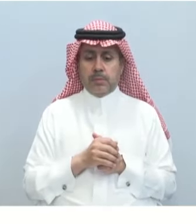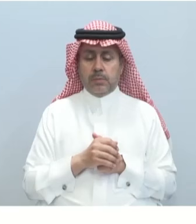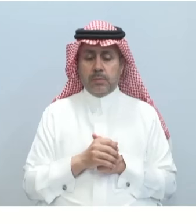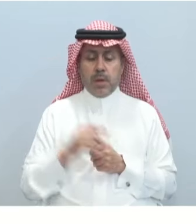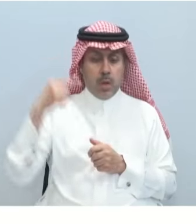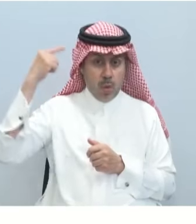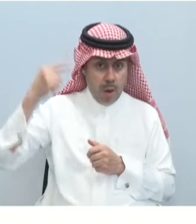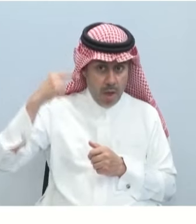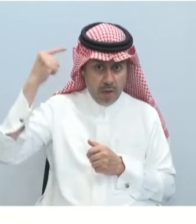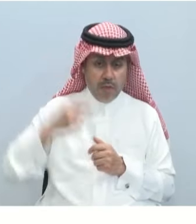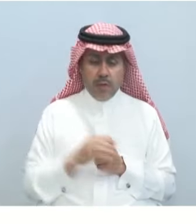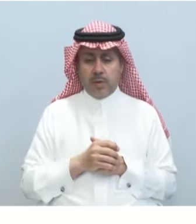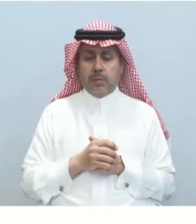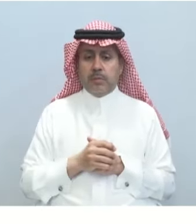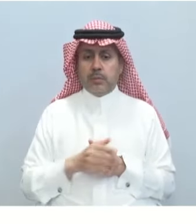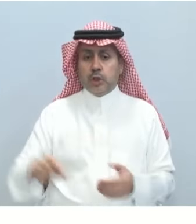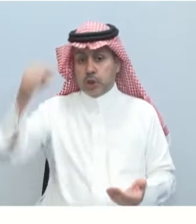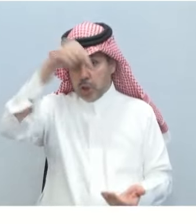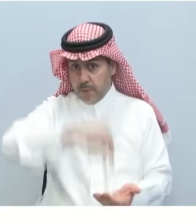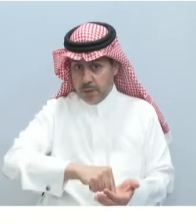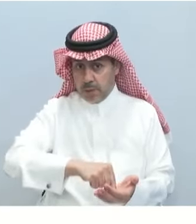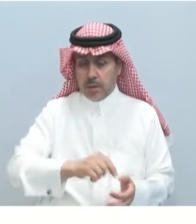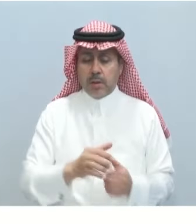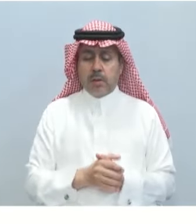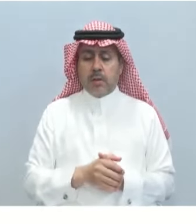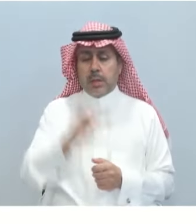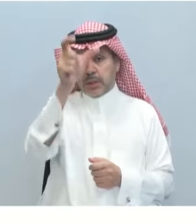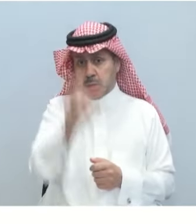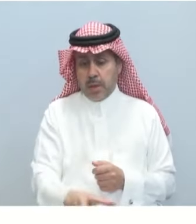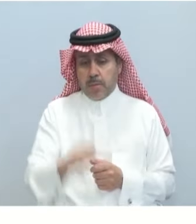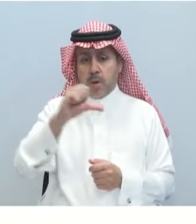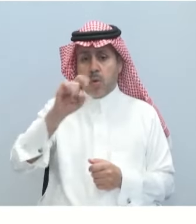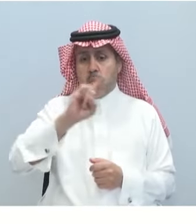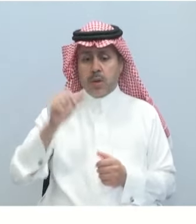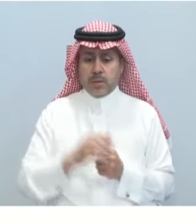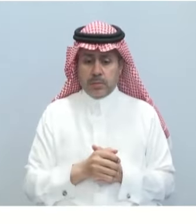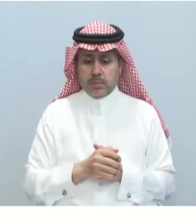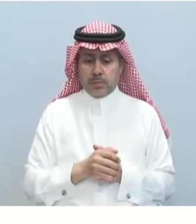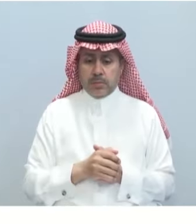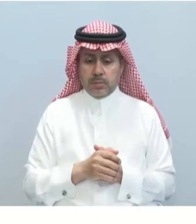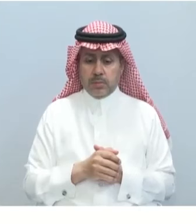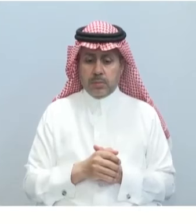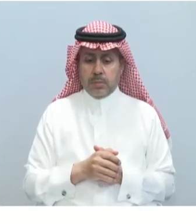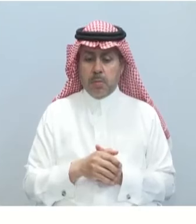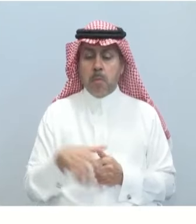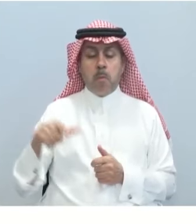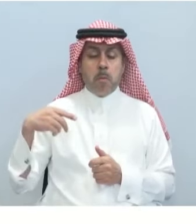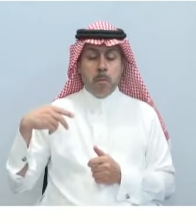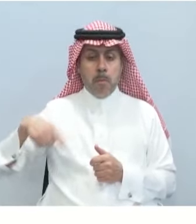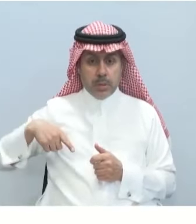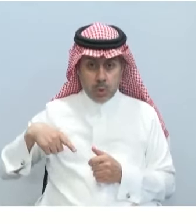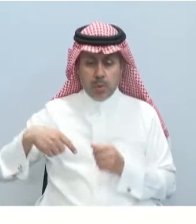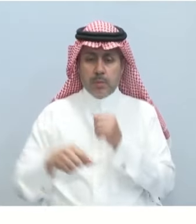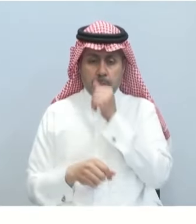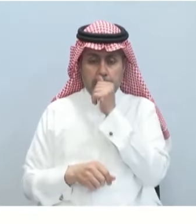نلا لاظ انها تقع من اصحاب الولايات او السلطات او المسؤوليه او ما